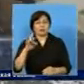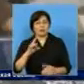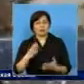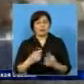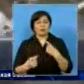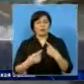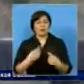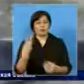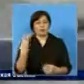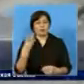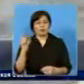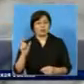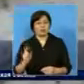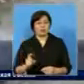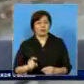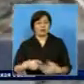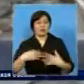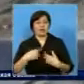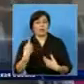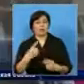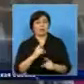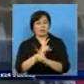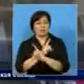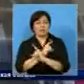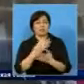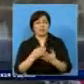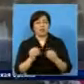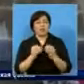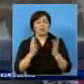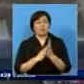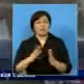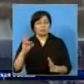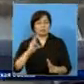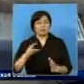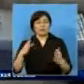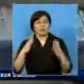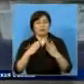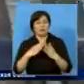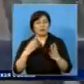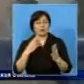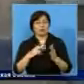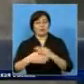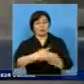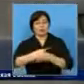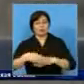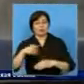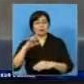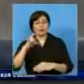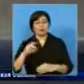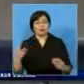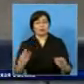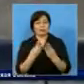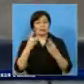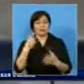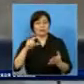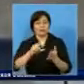Пострадали 4 человека. К сожалению, один скончался. 19 ноября в доме номер 74 по улице Тургенева загорелась одна из квартир.